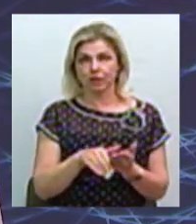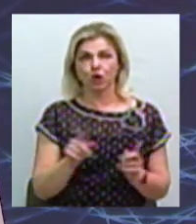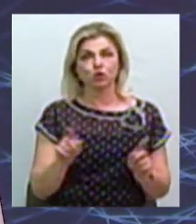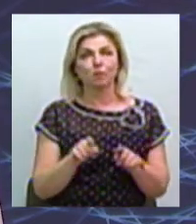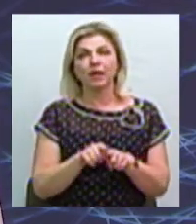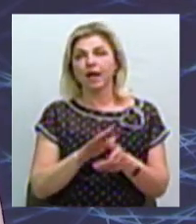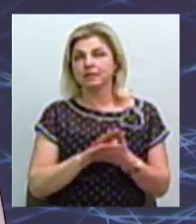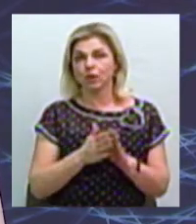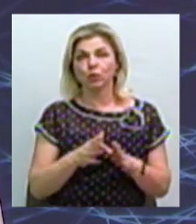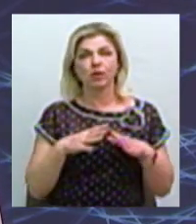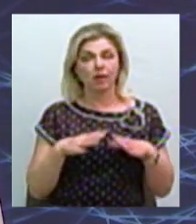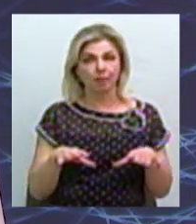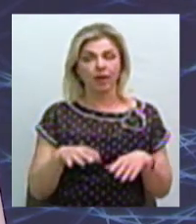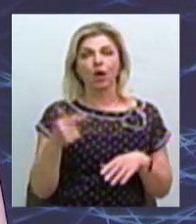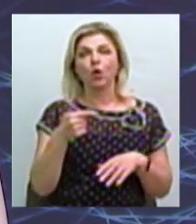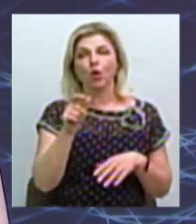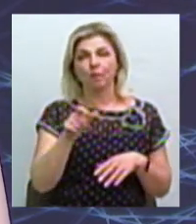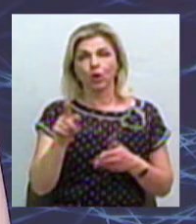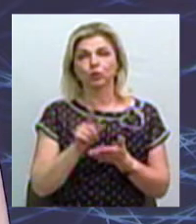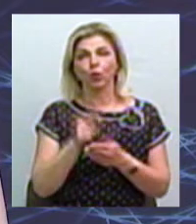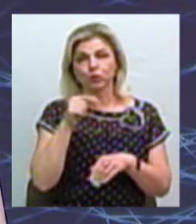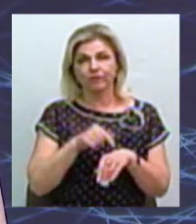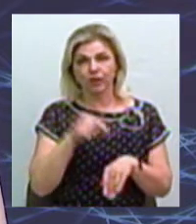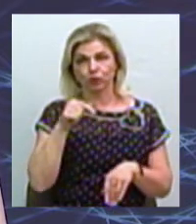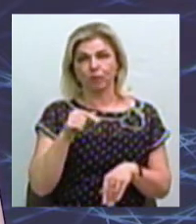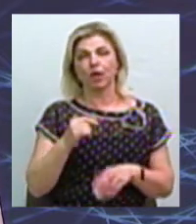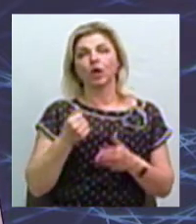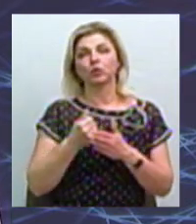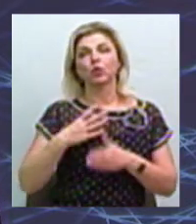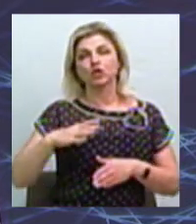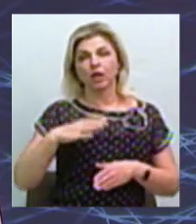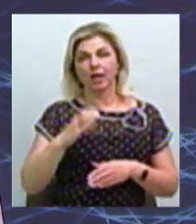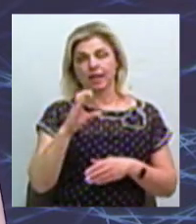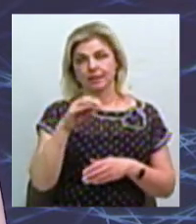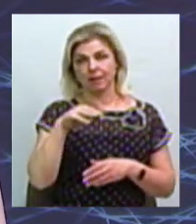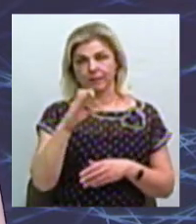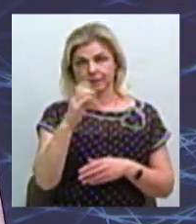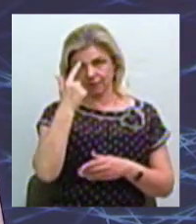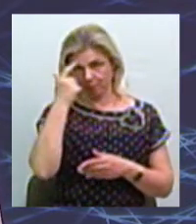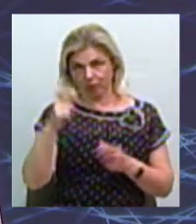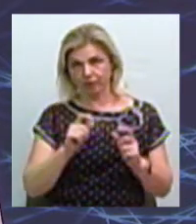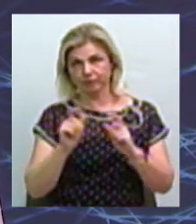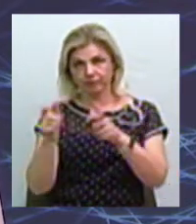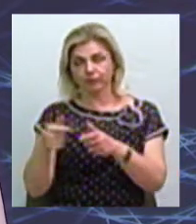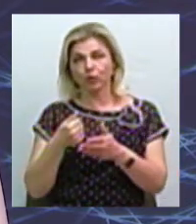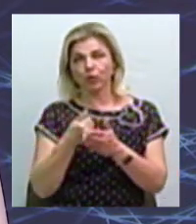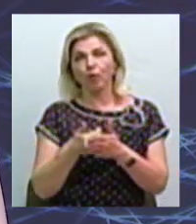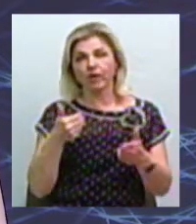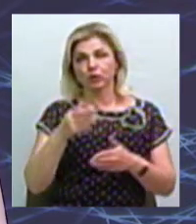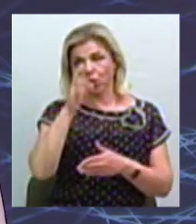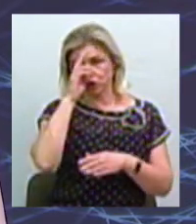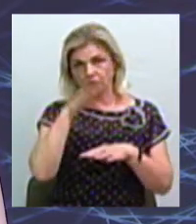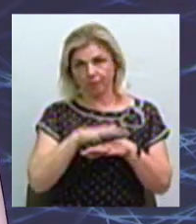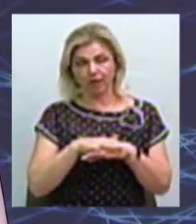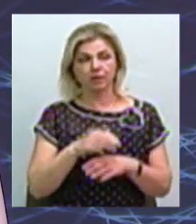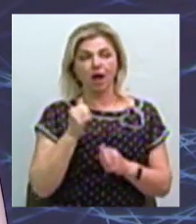виникала, громадяни повинні усвідомити і дочекатися смс-повідомлення від Ощадбанка. Що це